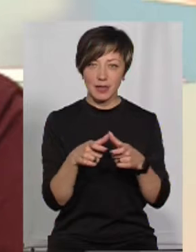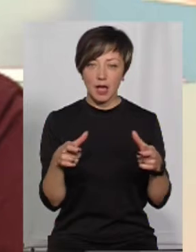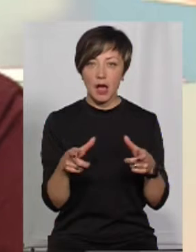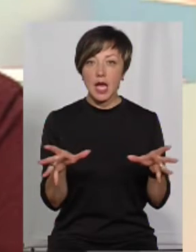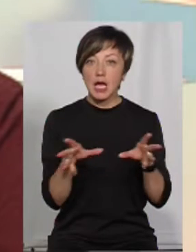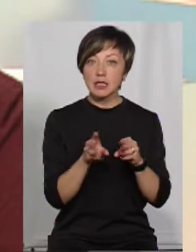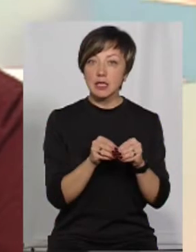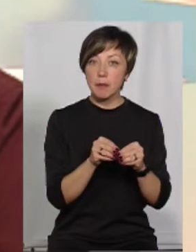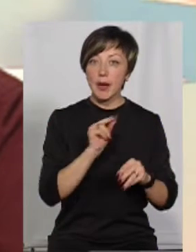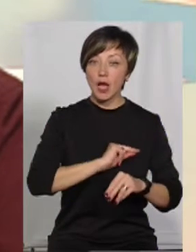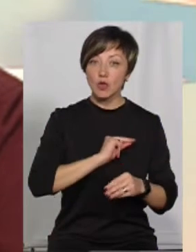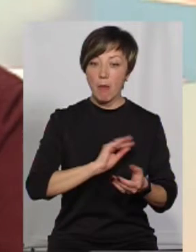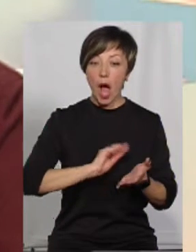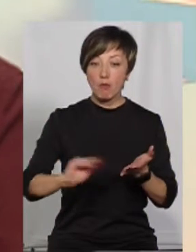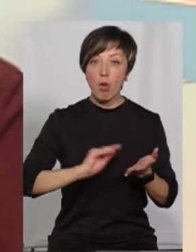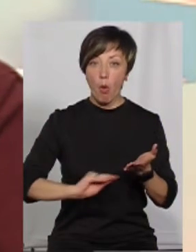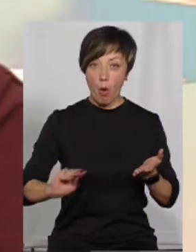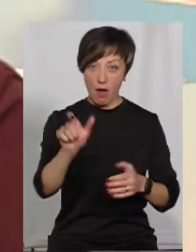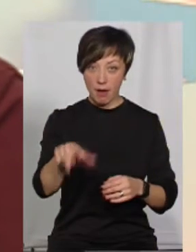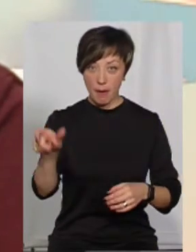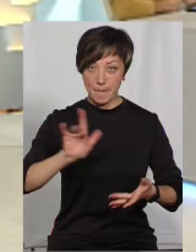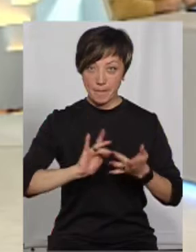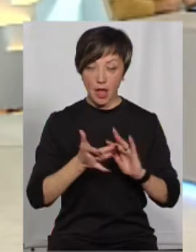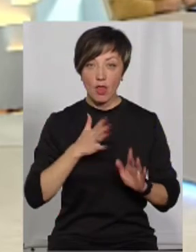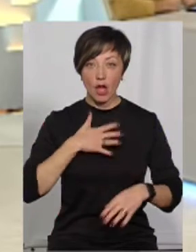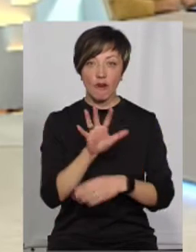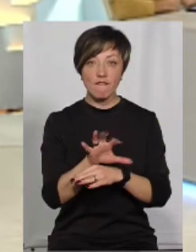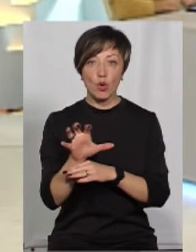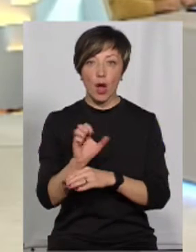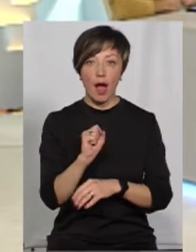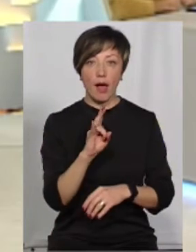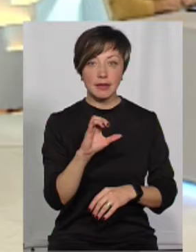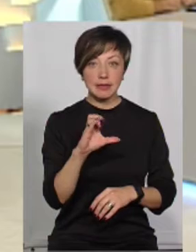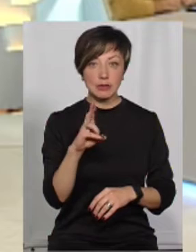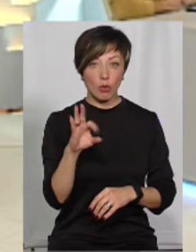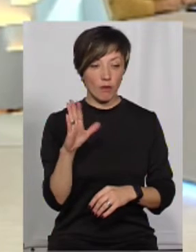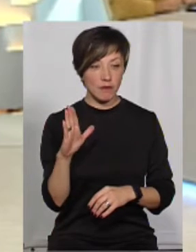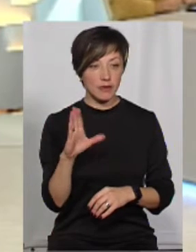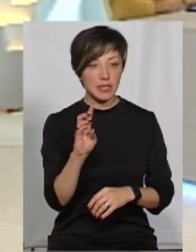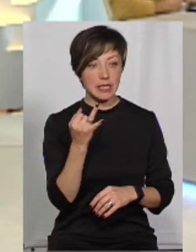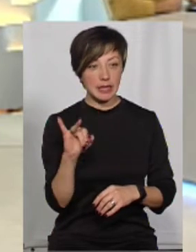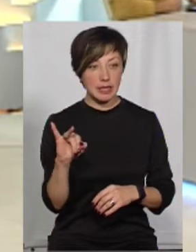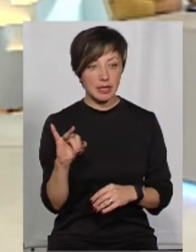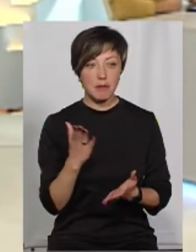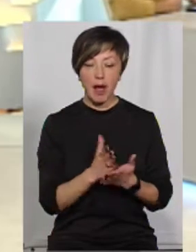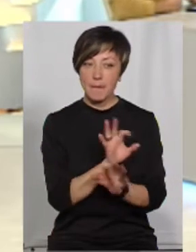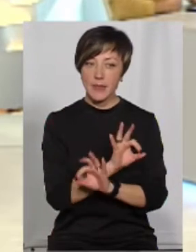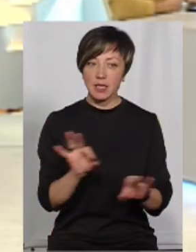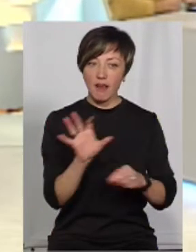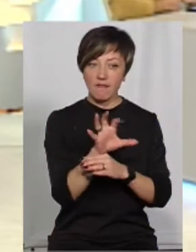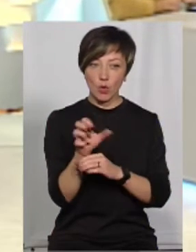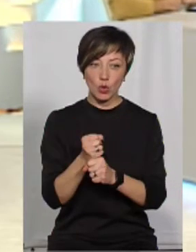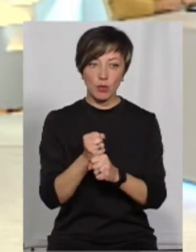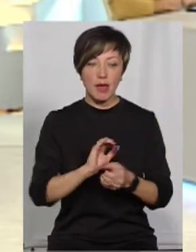з блогерами. Так само наш такий фотограф Оніско Сергій, він має прекрасний